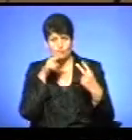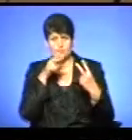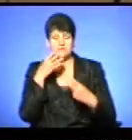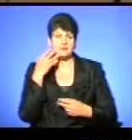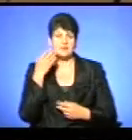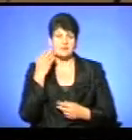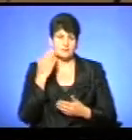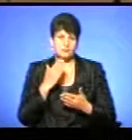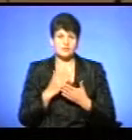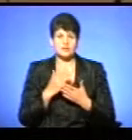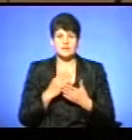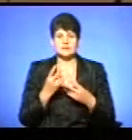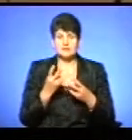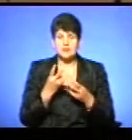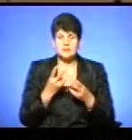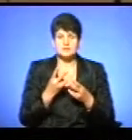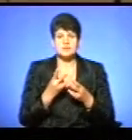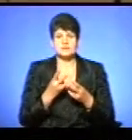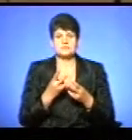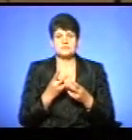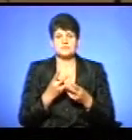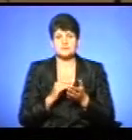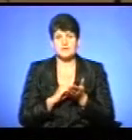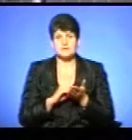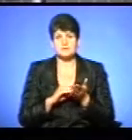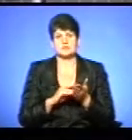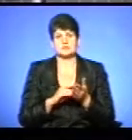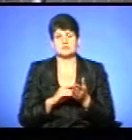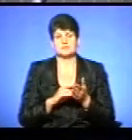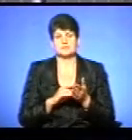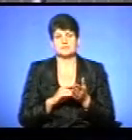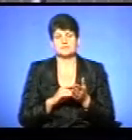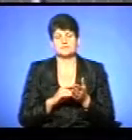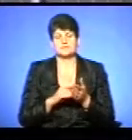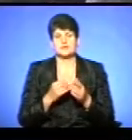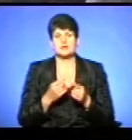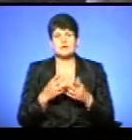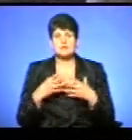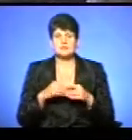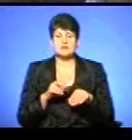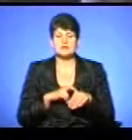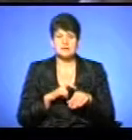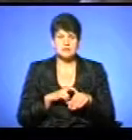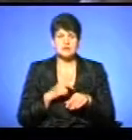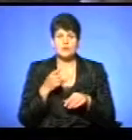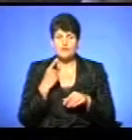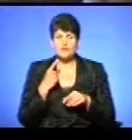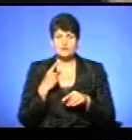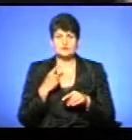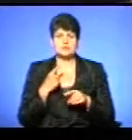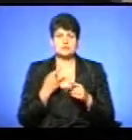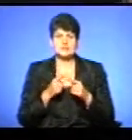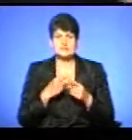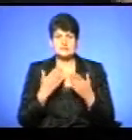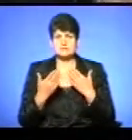легше стане. І треба просто буде зменшити потім дози їх інтенсивних препаратів. Сімейний лікар Жанна Рацин каже, що інтерактивне